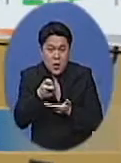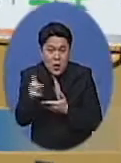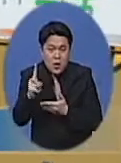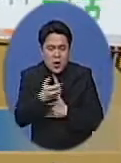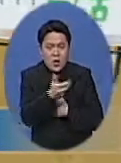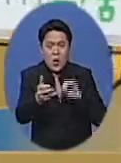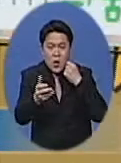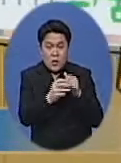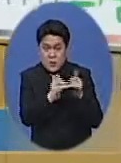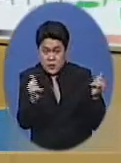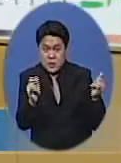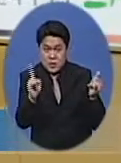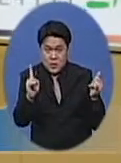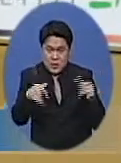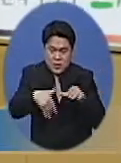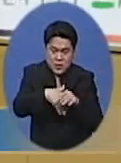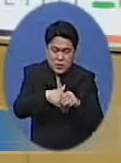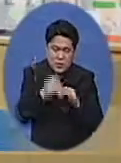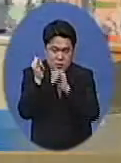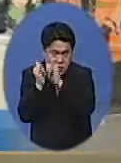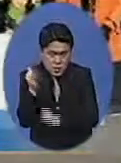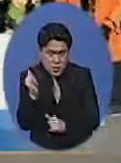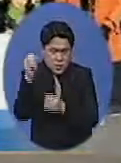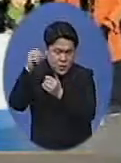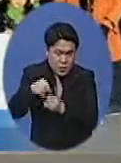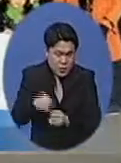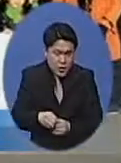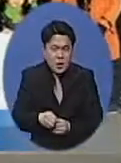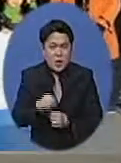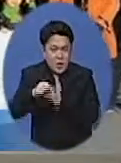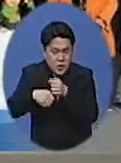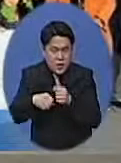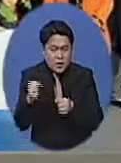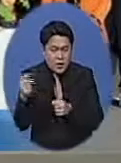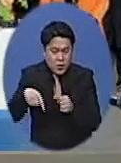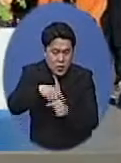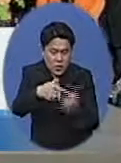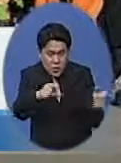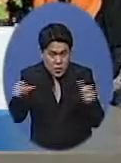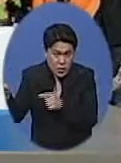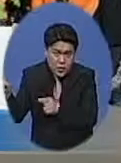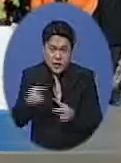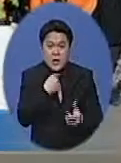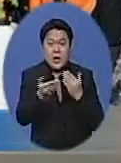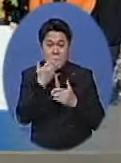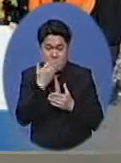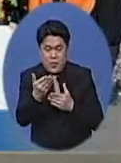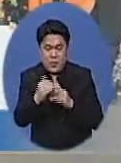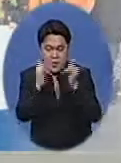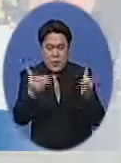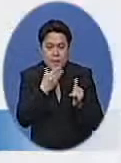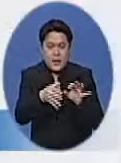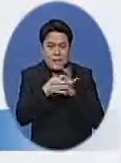어려움을 겪는 소외계층이 문화, 역사, 전통, 생태, 환경, 교육 등의 체험을 할 수 있도록